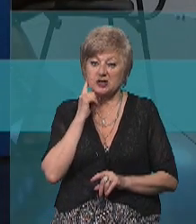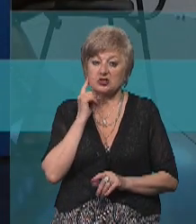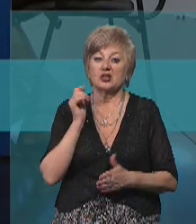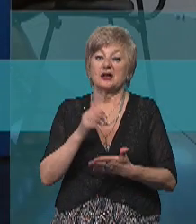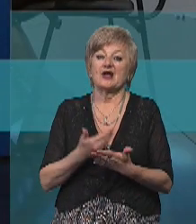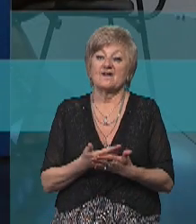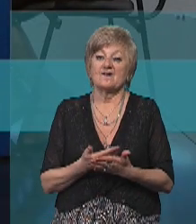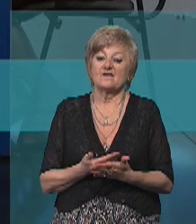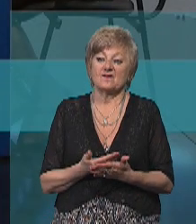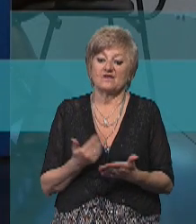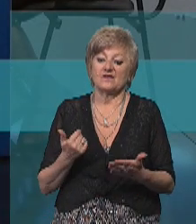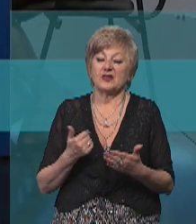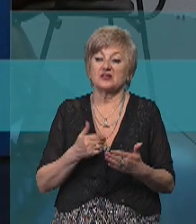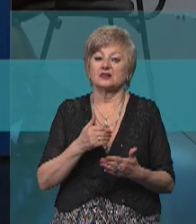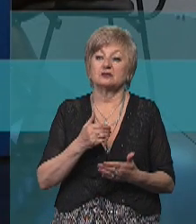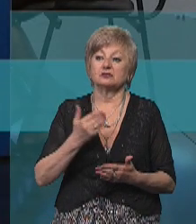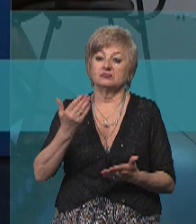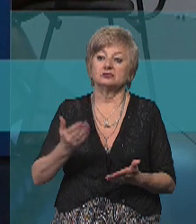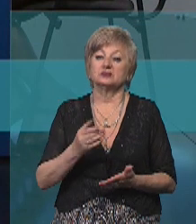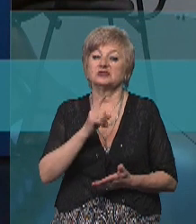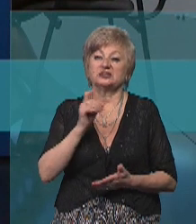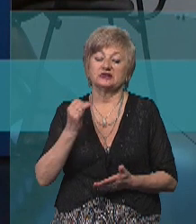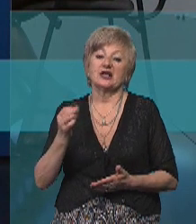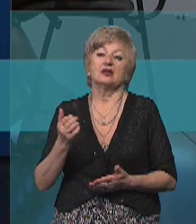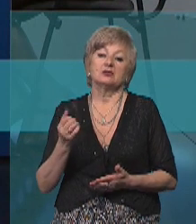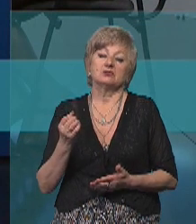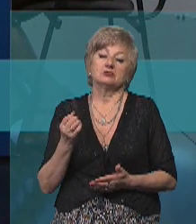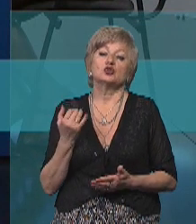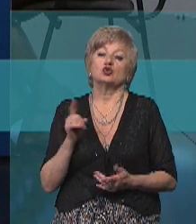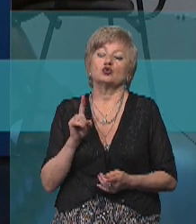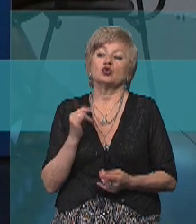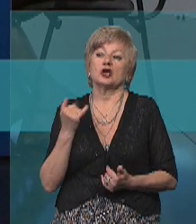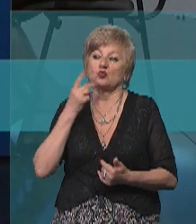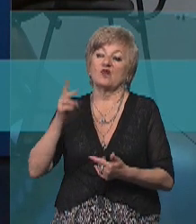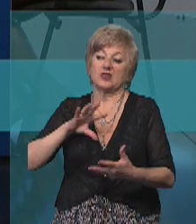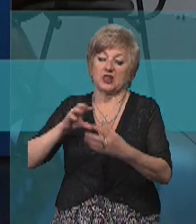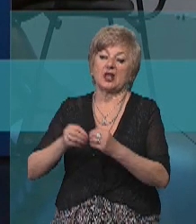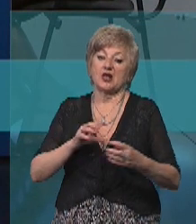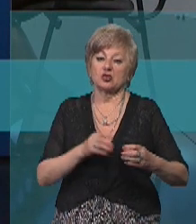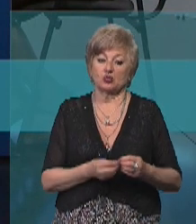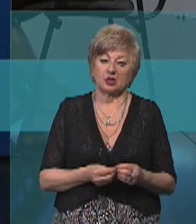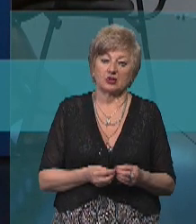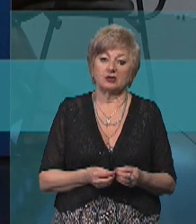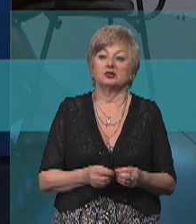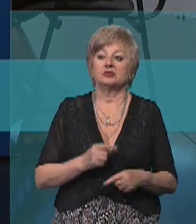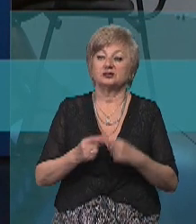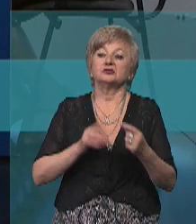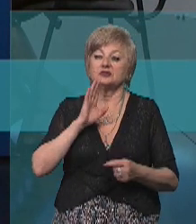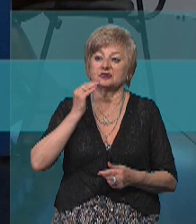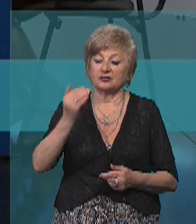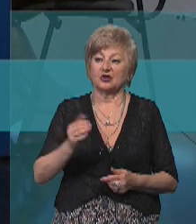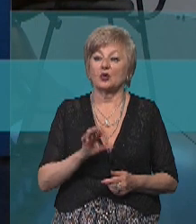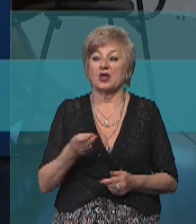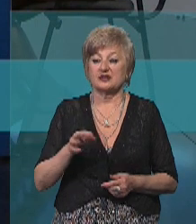від пані Зінаїди, від пана Андрія, і те, що ми побачили результати. Ну, по традиції, почнемо з пані